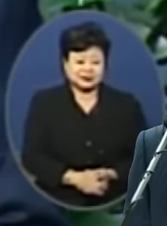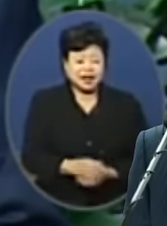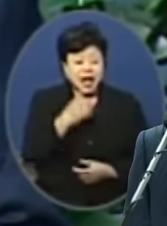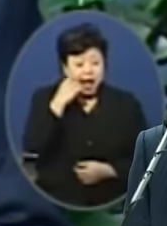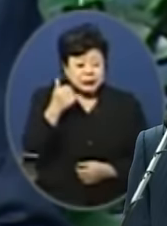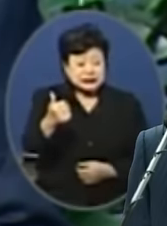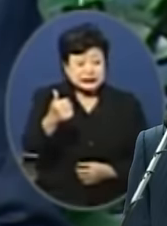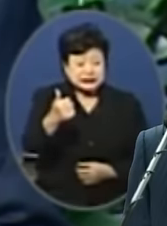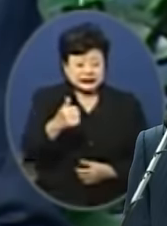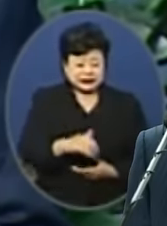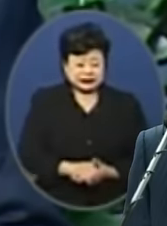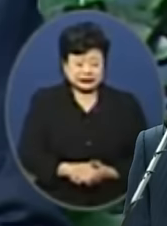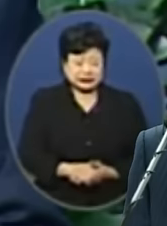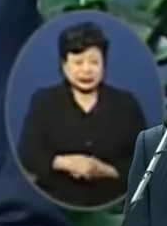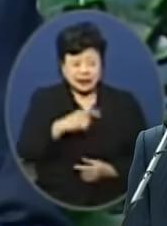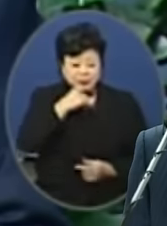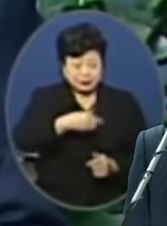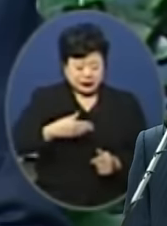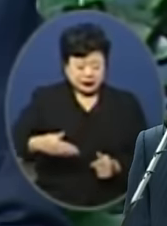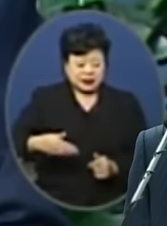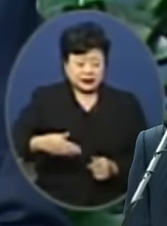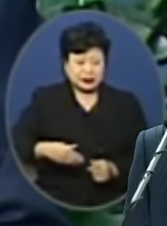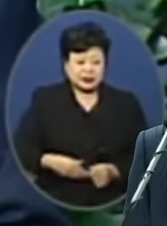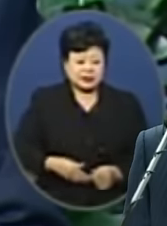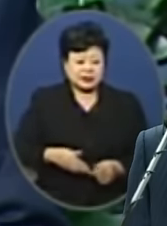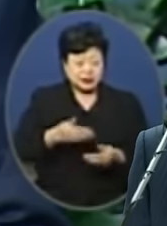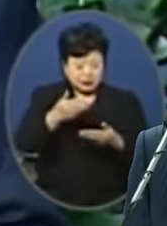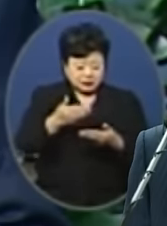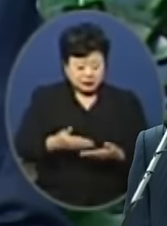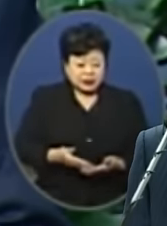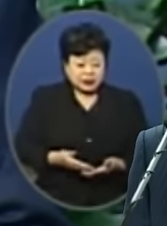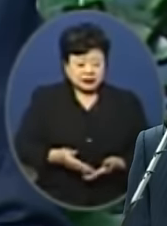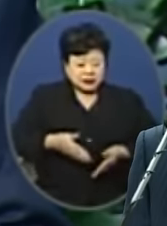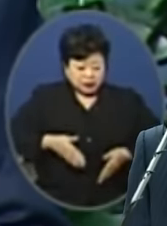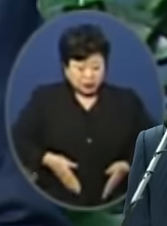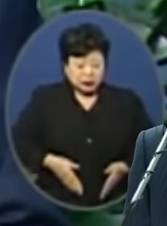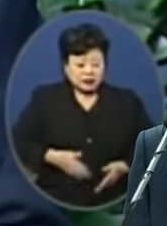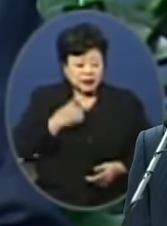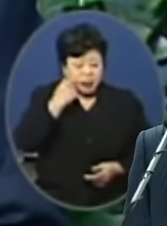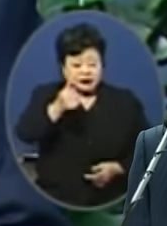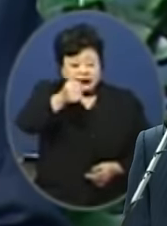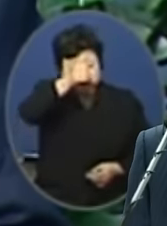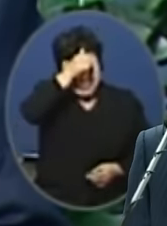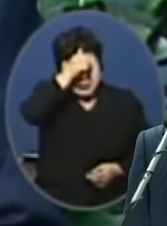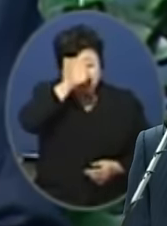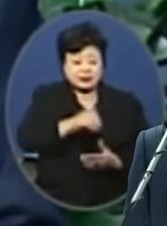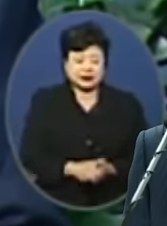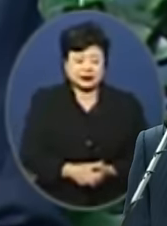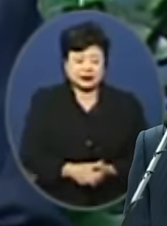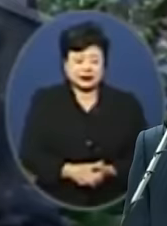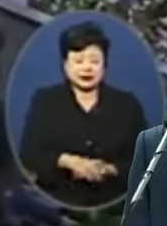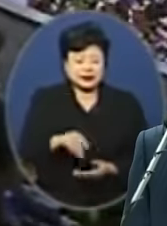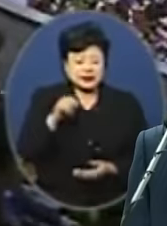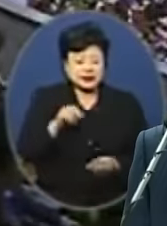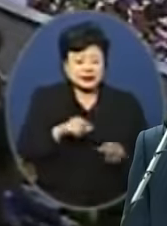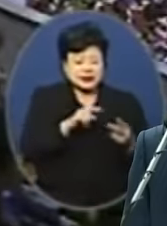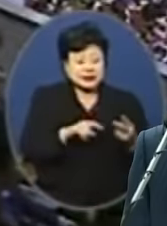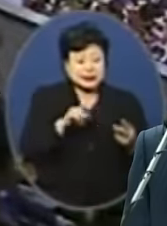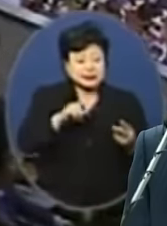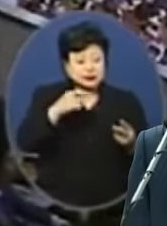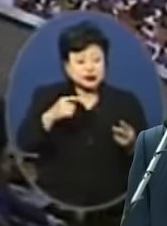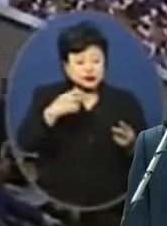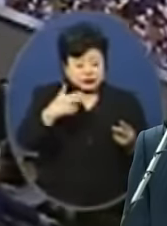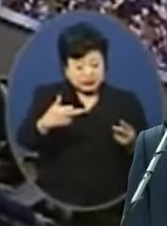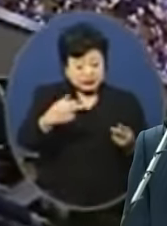아버지의 혈통을 통해서 태어났고 그 아버지는 바로 아담인 것입니다. 창세기 2장 16절로